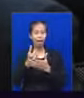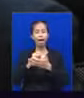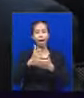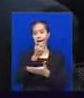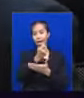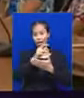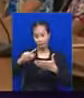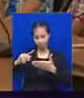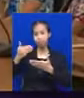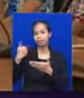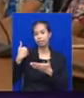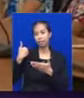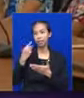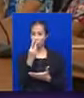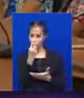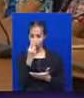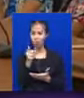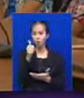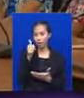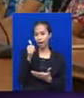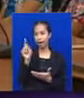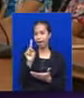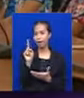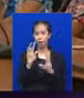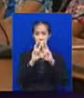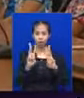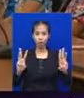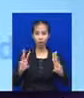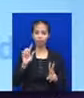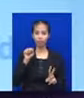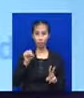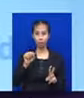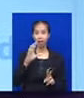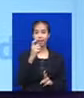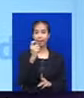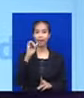คชันโดยสามารถเข้าไปดูสิทธิพิเศษได้ที่